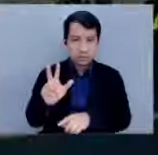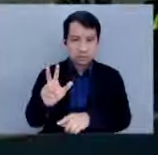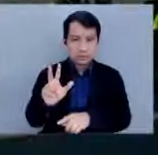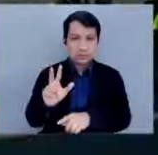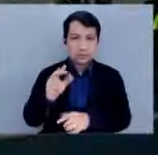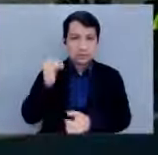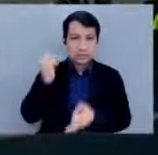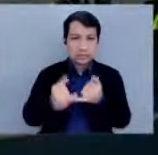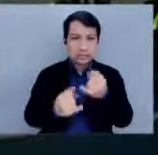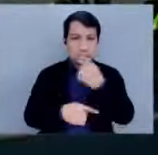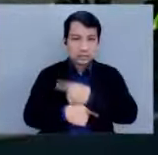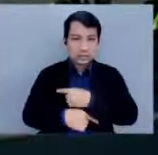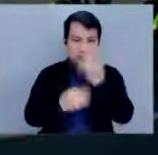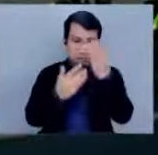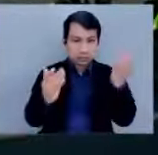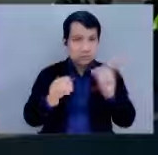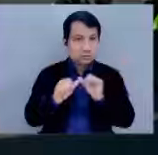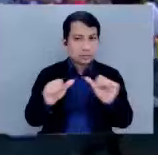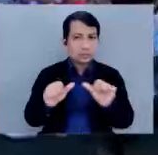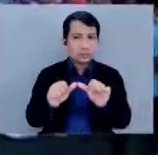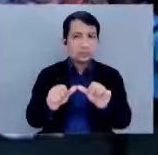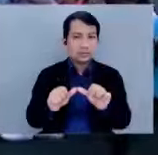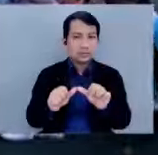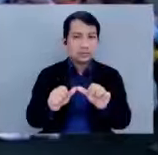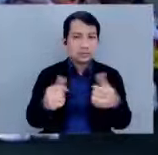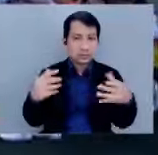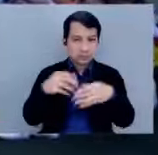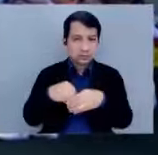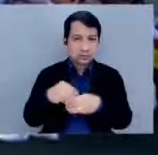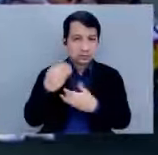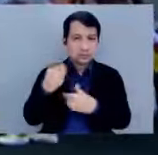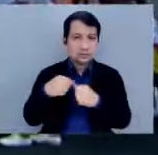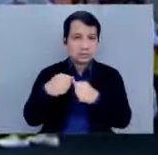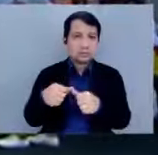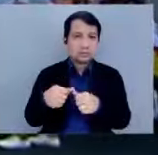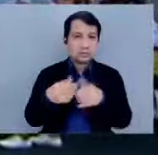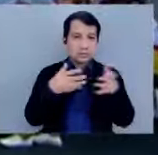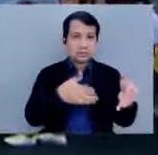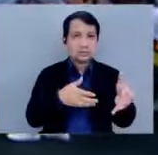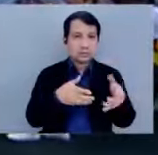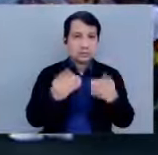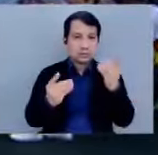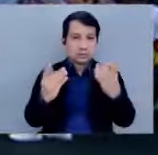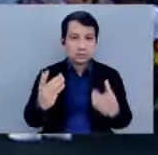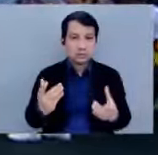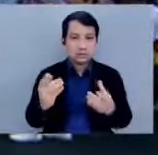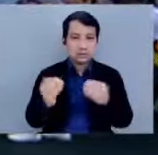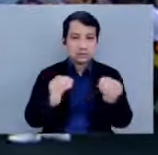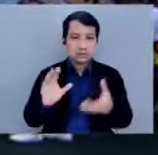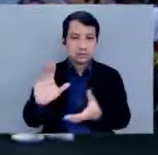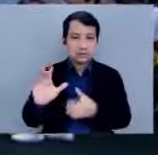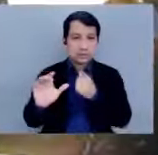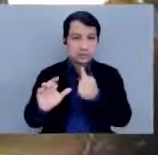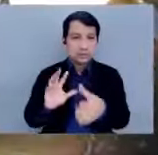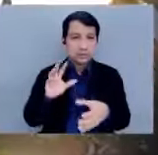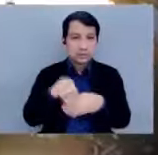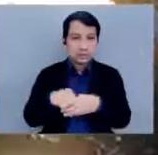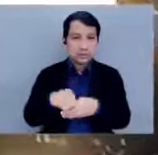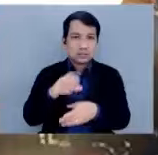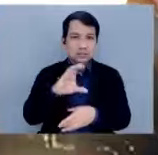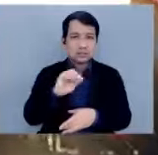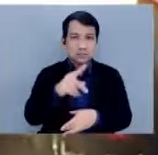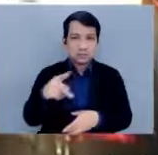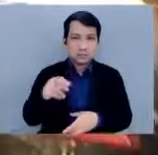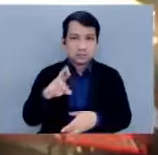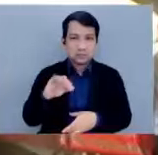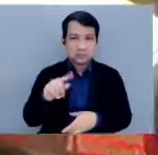consolidation. Kapag di napigilan ng consolidation, tuluyang maiiwanan ng mga driver at operator na hindi sumali sa kooperatiba.